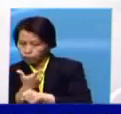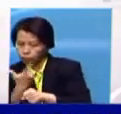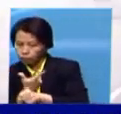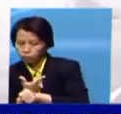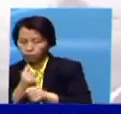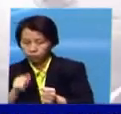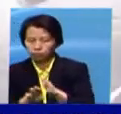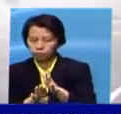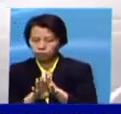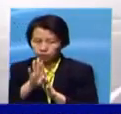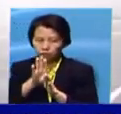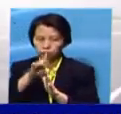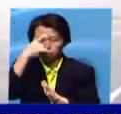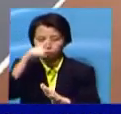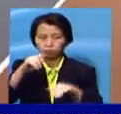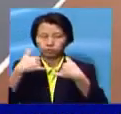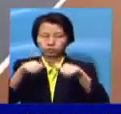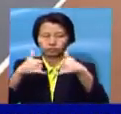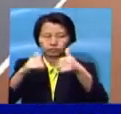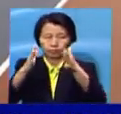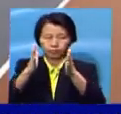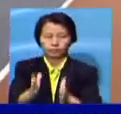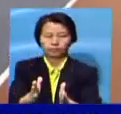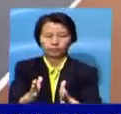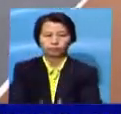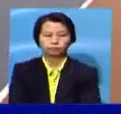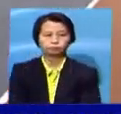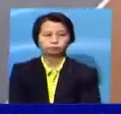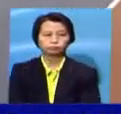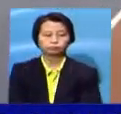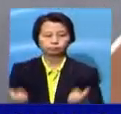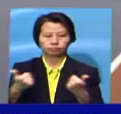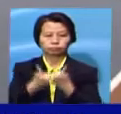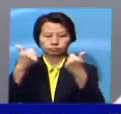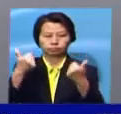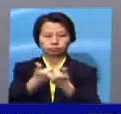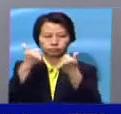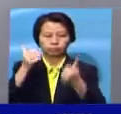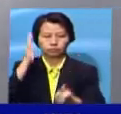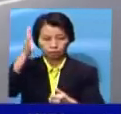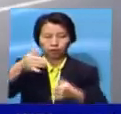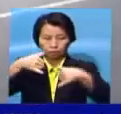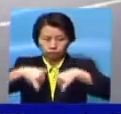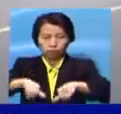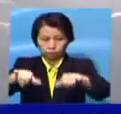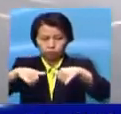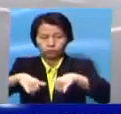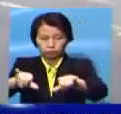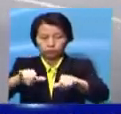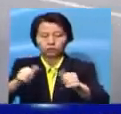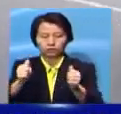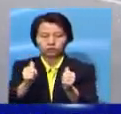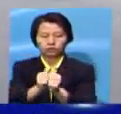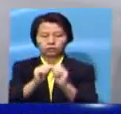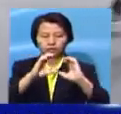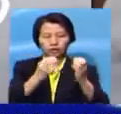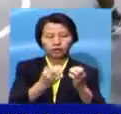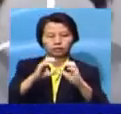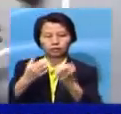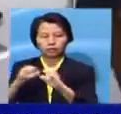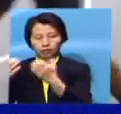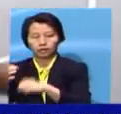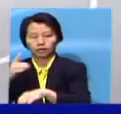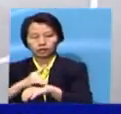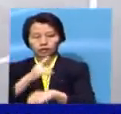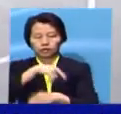tinggi jugalah k atletlet beberapa perlawanan persahabatan akan teruskan diadakan dengan kelab-kelab rugbi di ibu